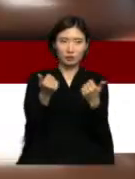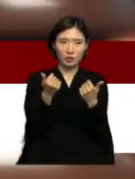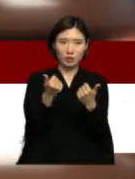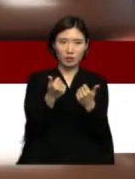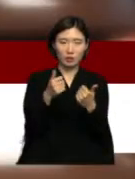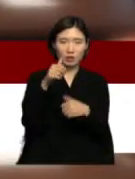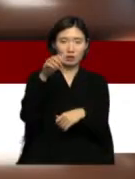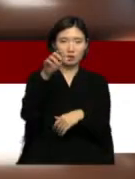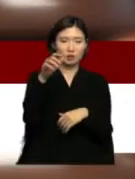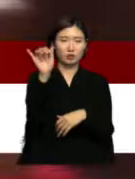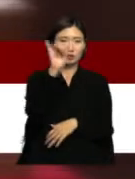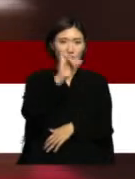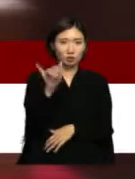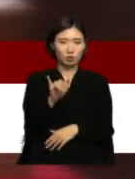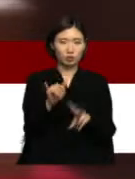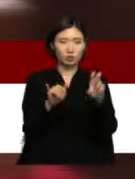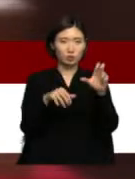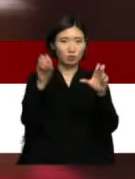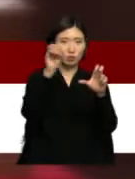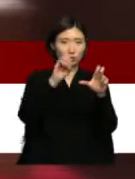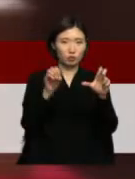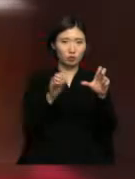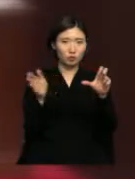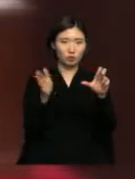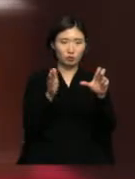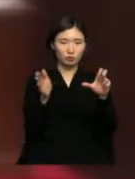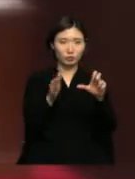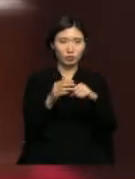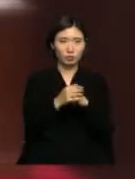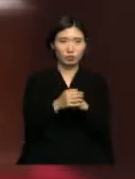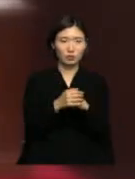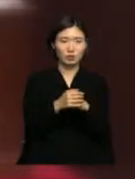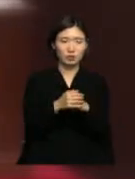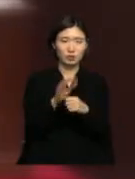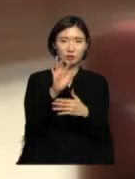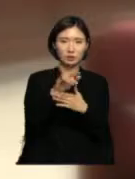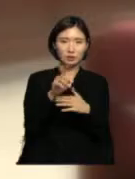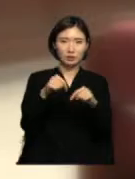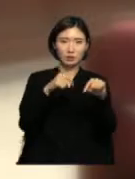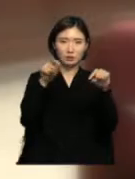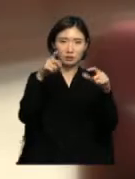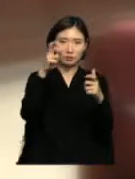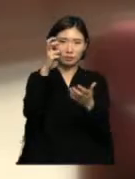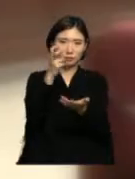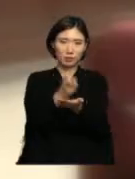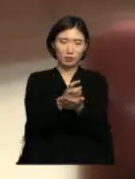여전히 전국적으로 25%에 달하는 만큼 이를 위한 지방자치법